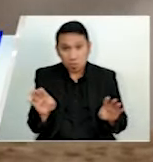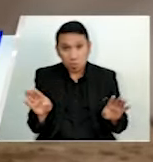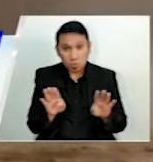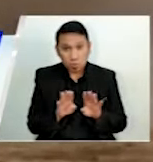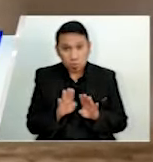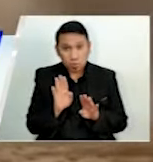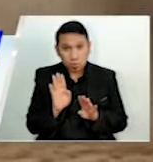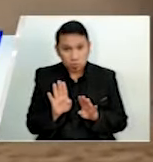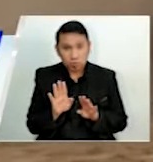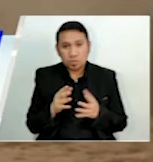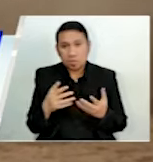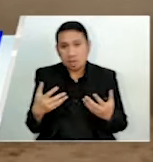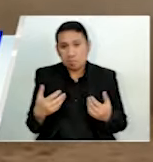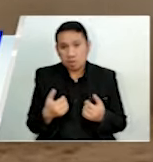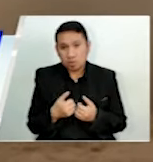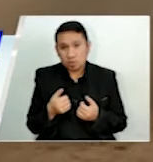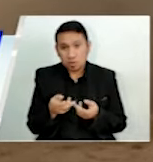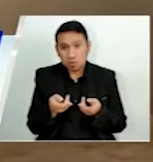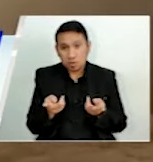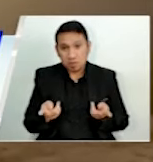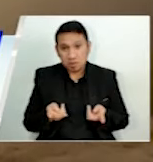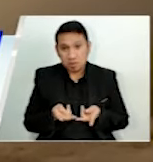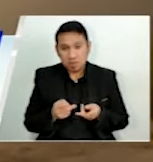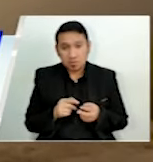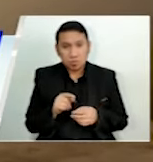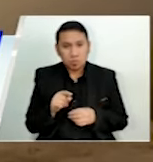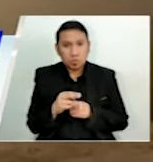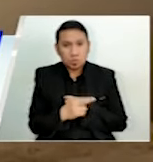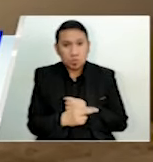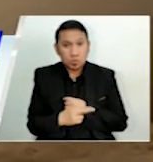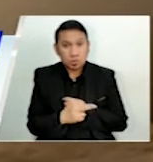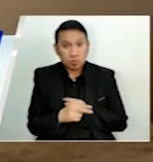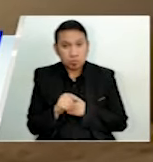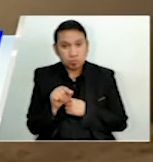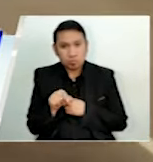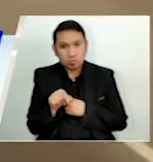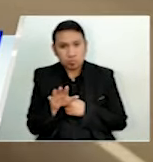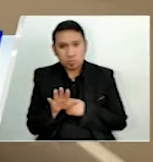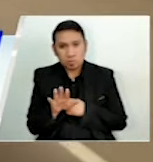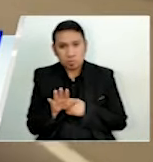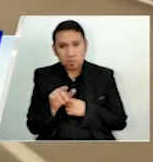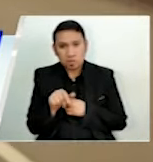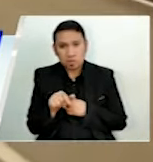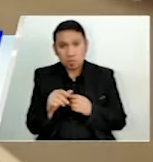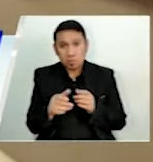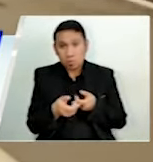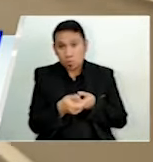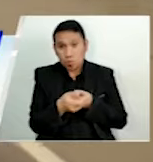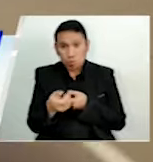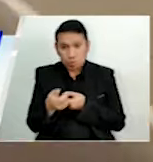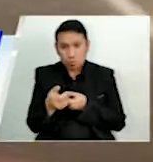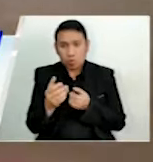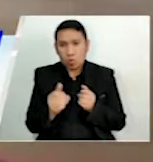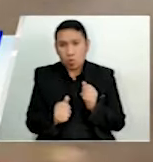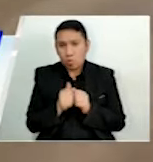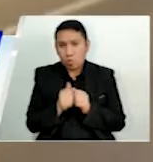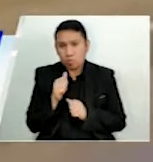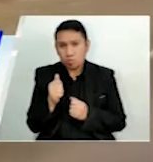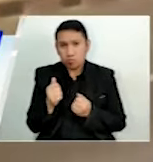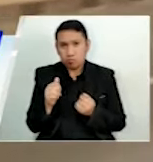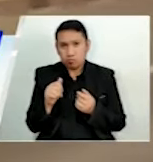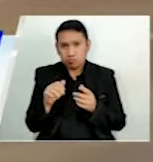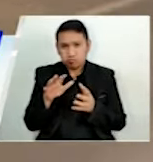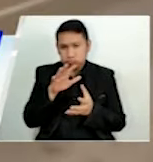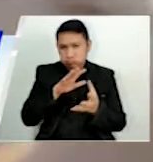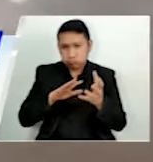apektadong daan sa isang bahagi ng rehiyon sinuong ng mga bumbero ang daan na halos lamunin na ng usok at apoy